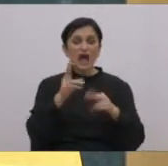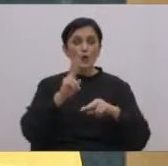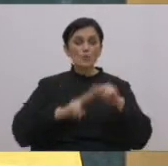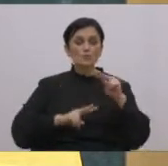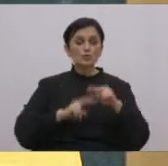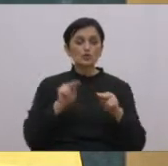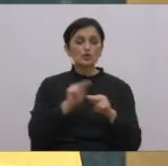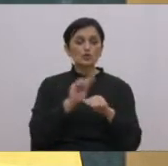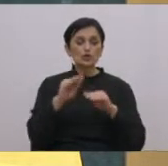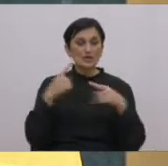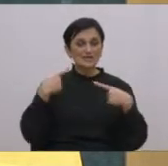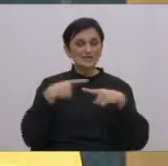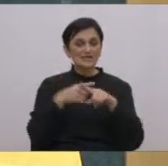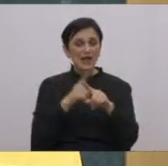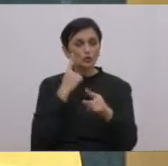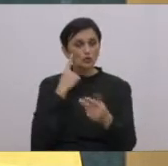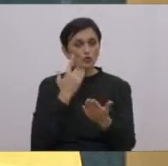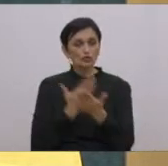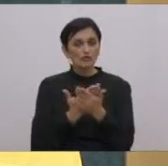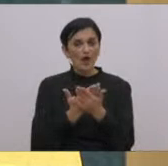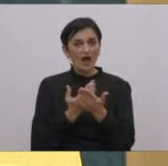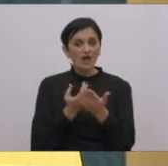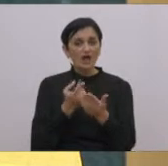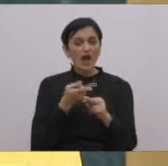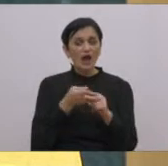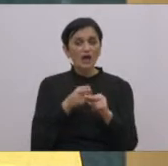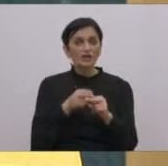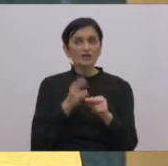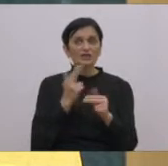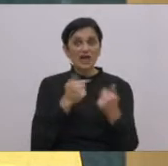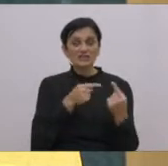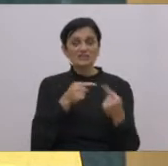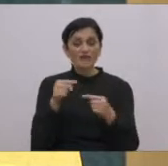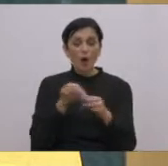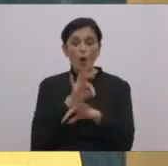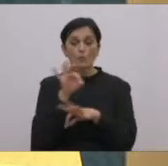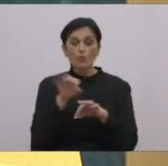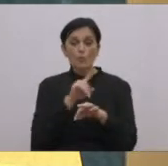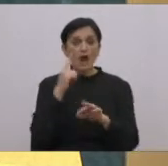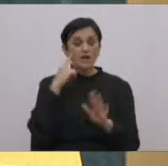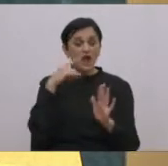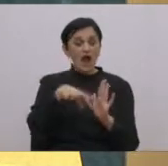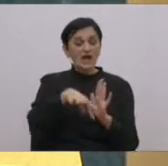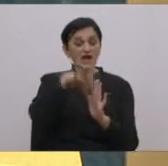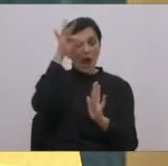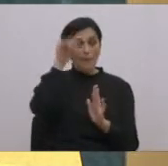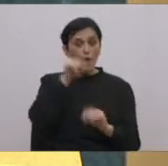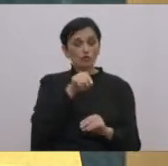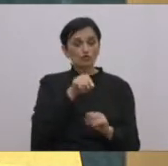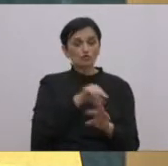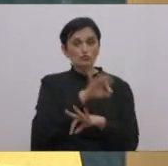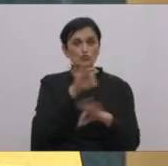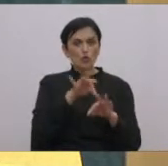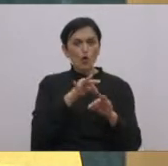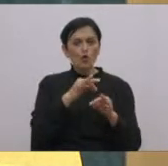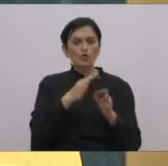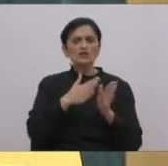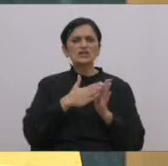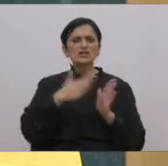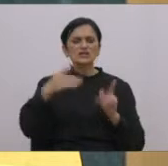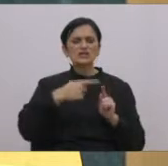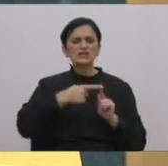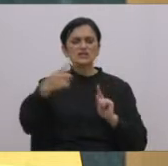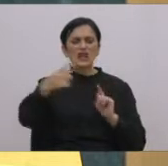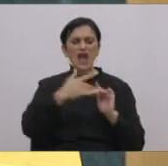მშენებლობის საინჟინრო თვალსაზრისით გააჩნია ამ და სხვა პროექტებს, მაგრამ გამორჩეულად ამ პროექტს. ყველაზე გრძელი ხიდი საქართველოში